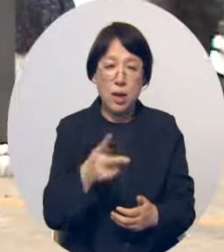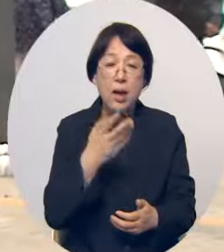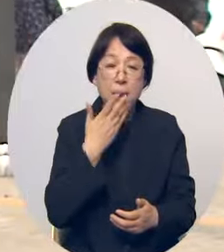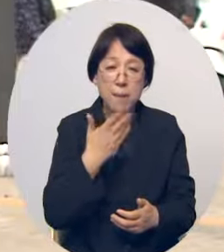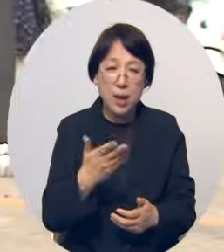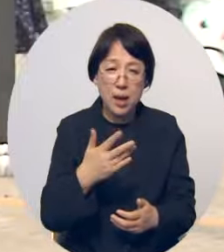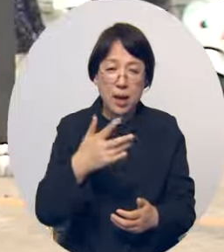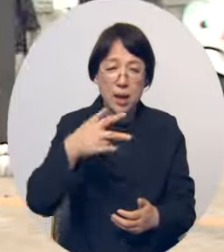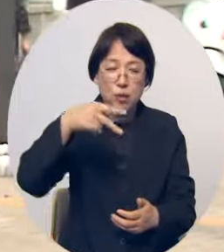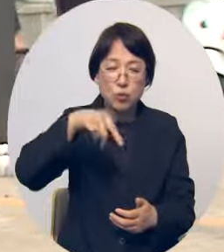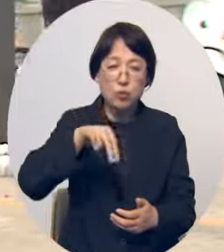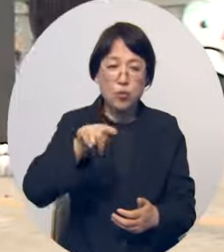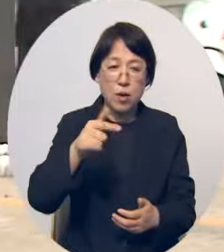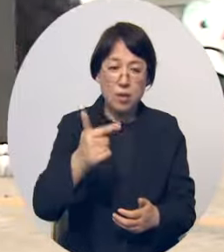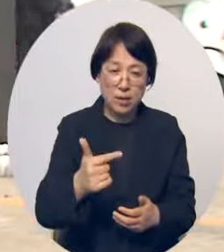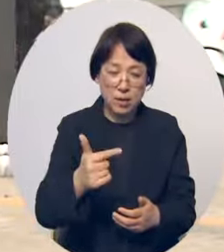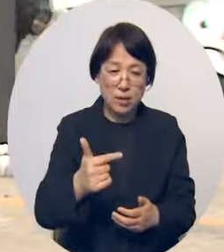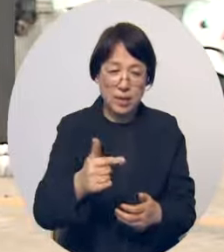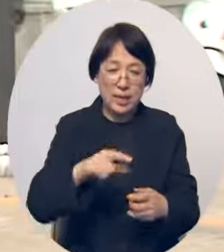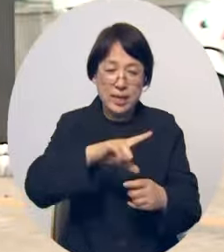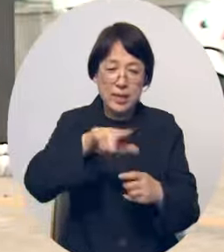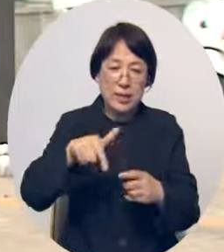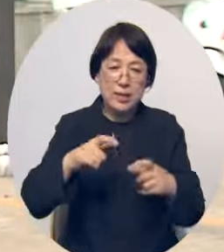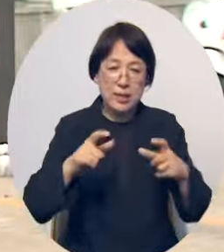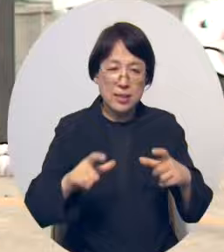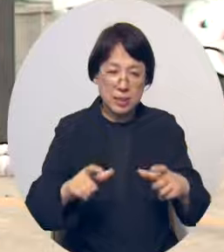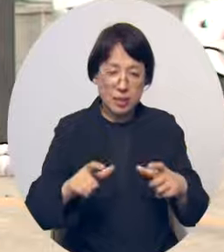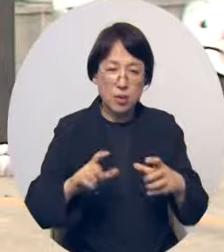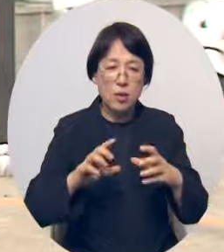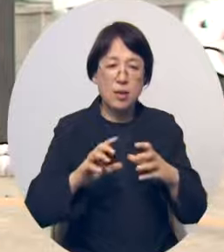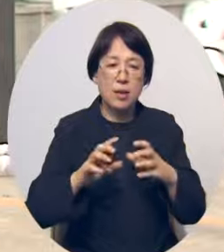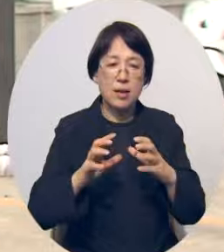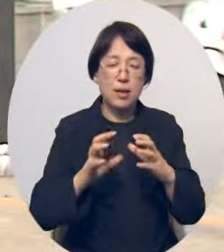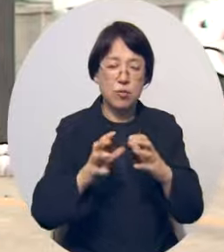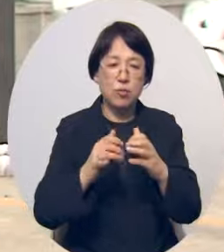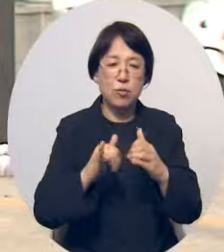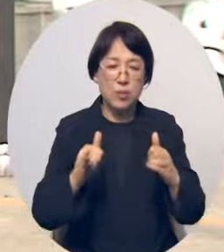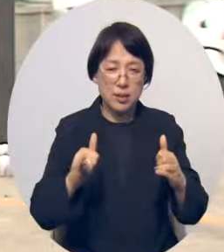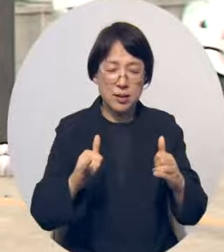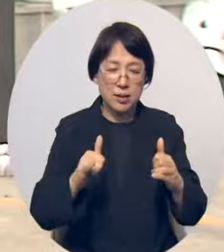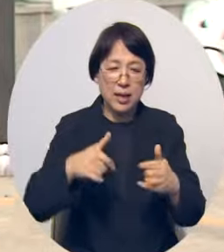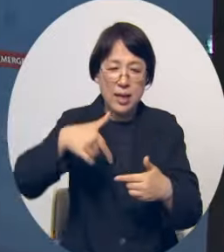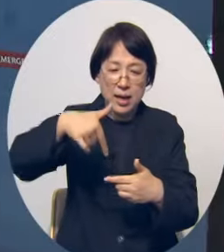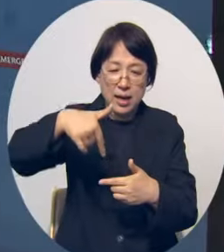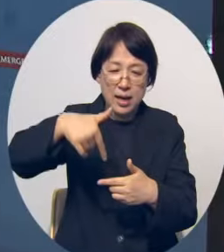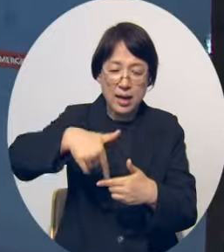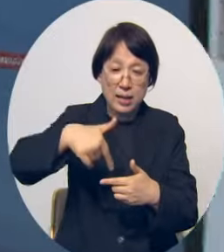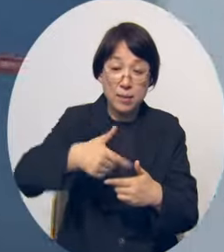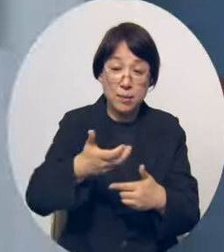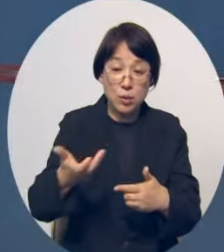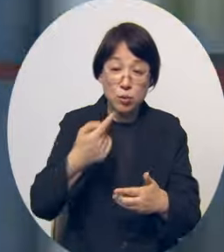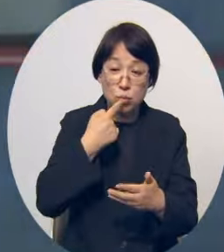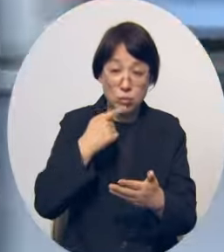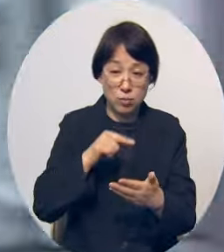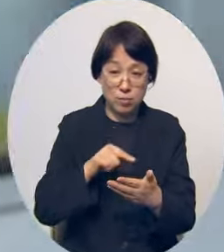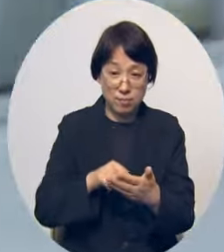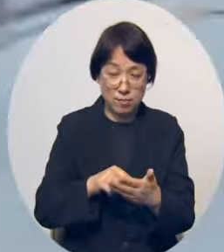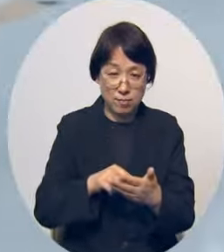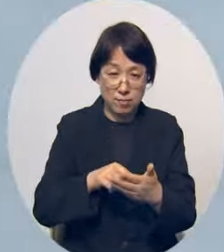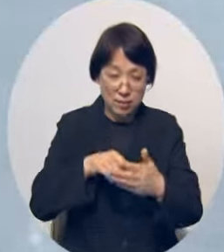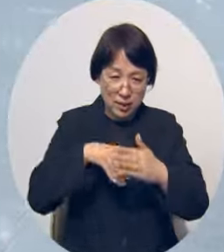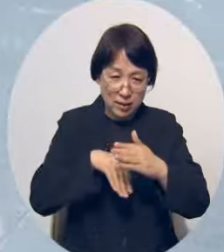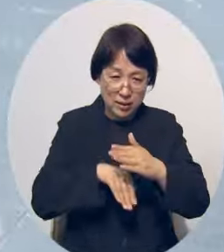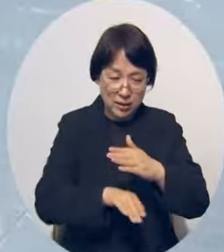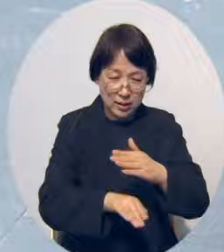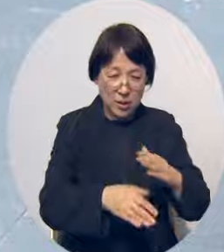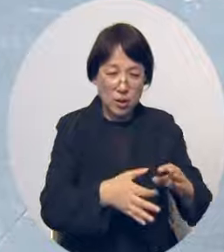비롯한 인근 지역의 주민들도 동탄과 서울 강남으로의 접근이 쉬워질 전망입니다. 지하 연결 통로로 환승을